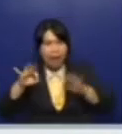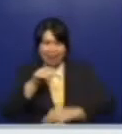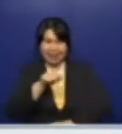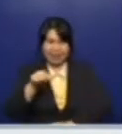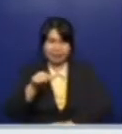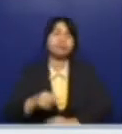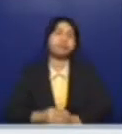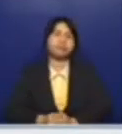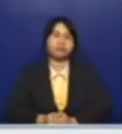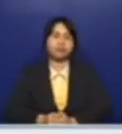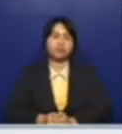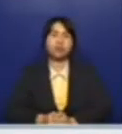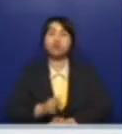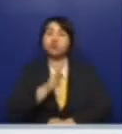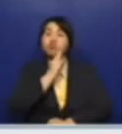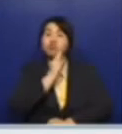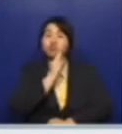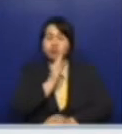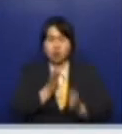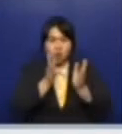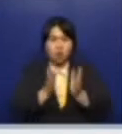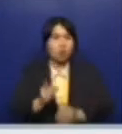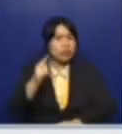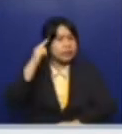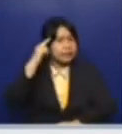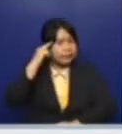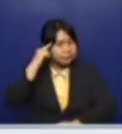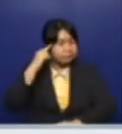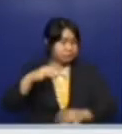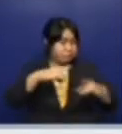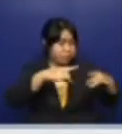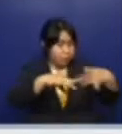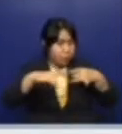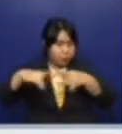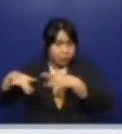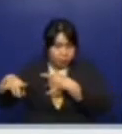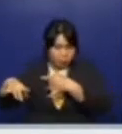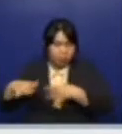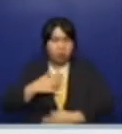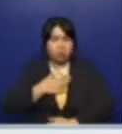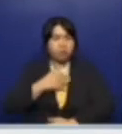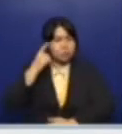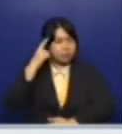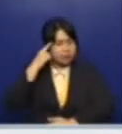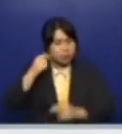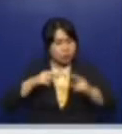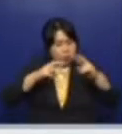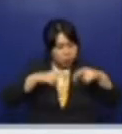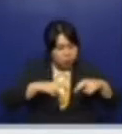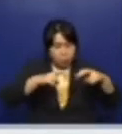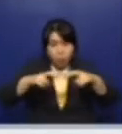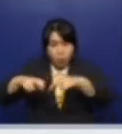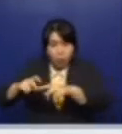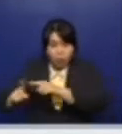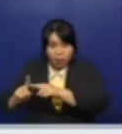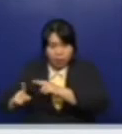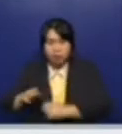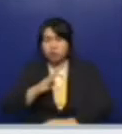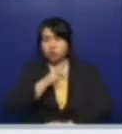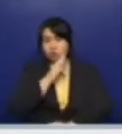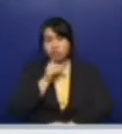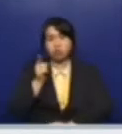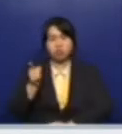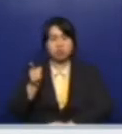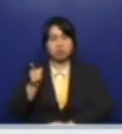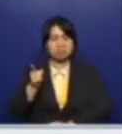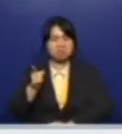ความเห็นต่างเนี่ยผมเคยวิเคราะห์ดูในหลายๆด้านเนี่ยถ้าท่านไม่ยอมรับความเห็น